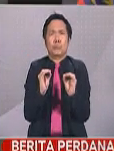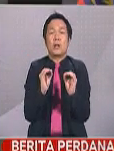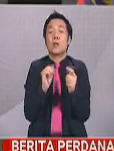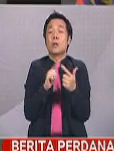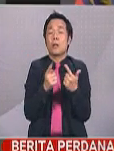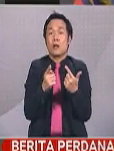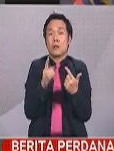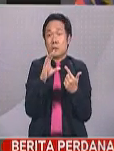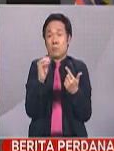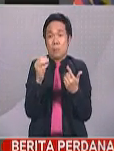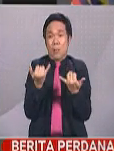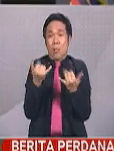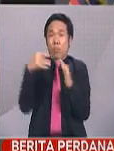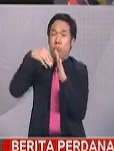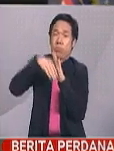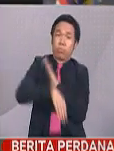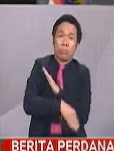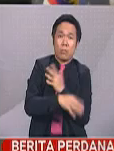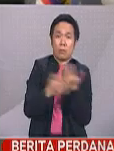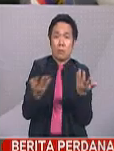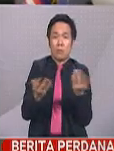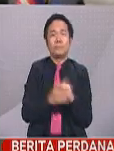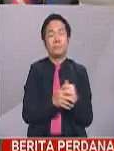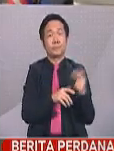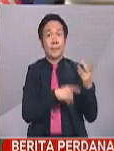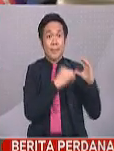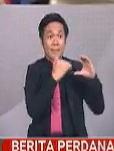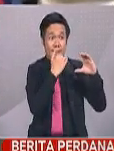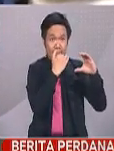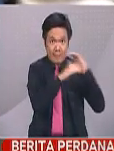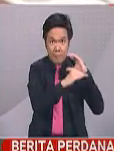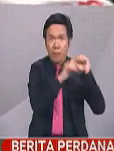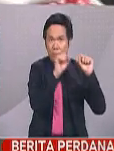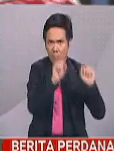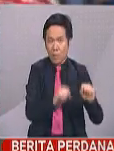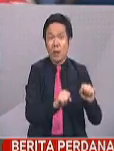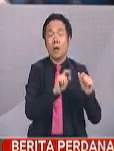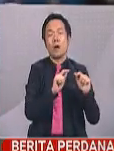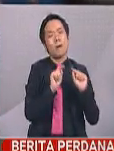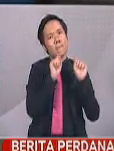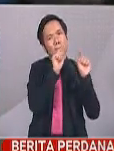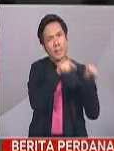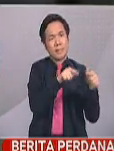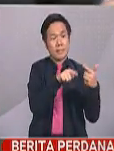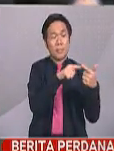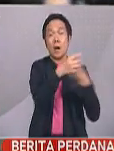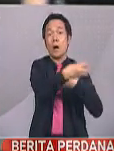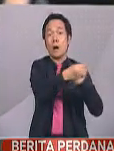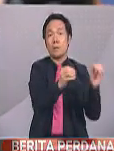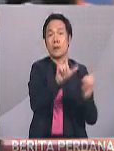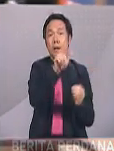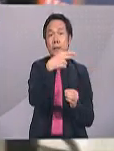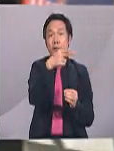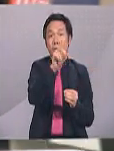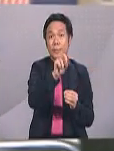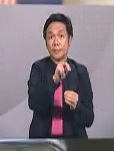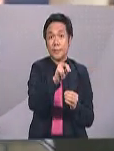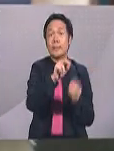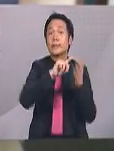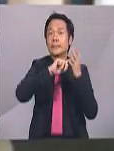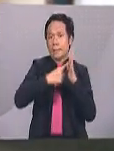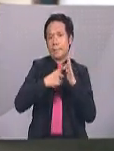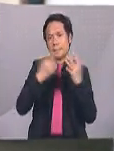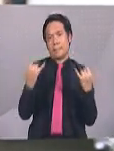aktif. Selain menghantar email, pemohon boleh hadir sendiri ke kaunter LHDN untuk membuat rayuan bermula hari ini.